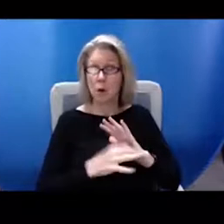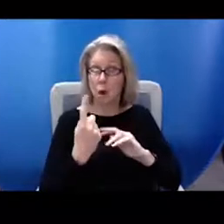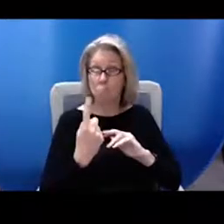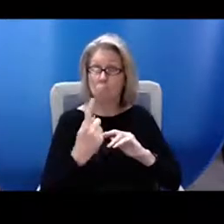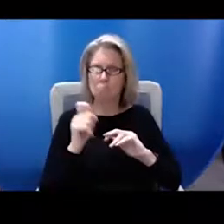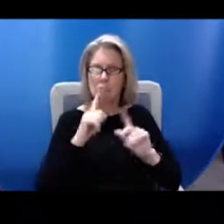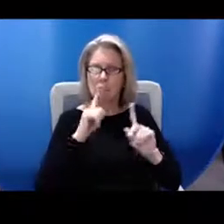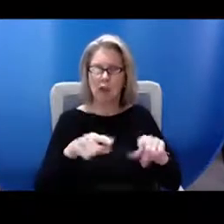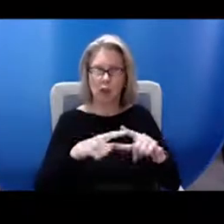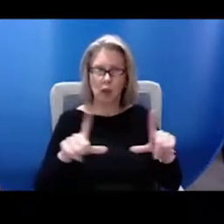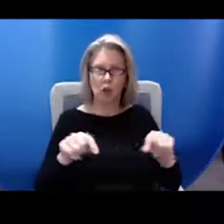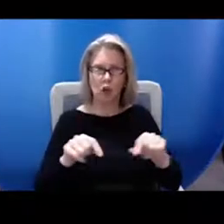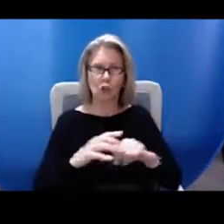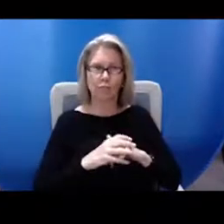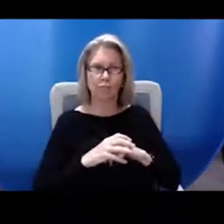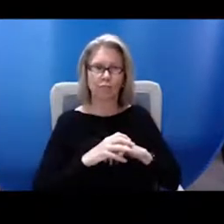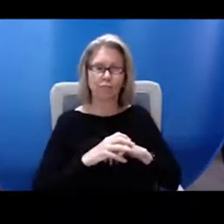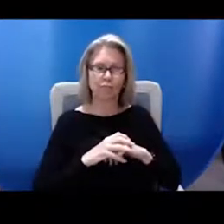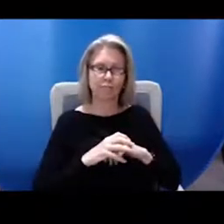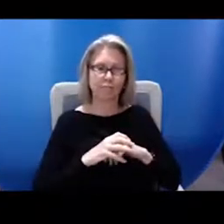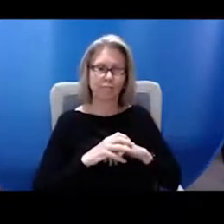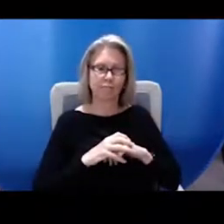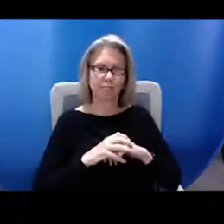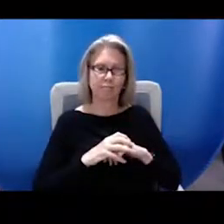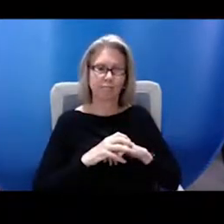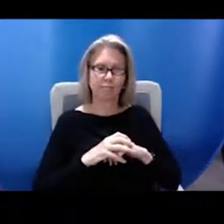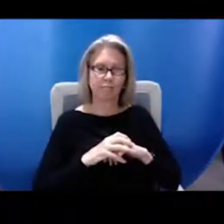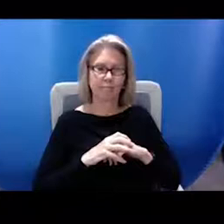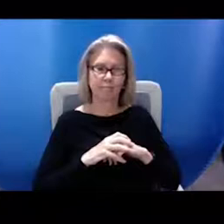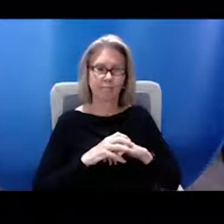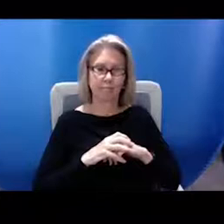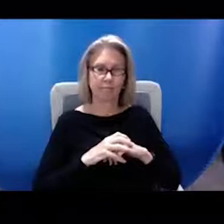dan mengambil satu kartu dan menjawabnya.